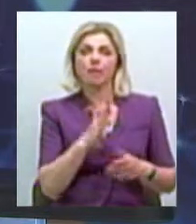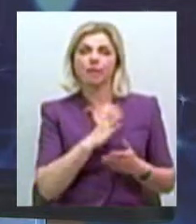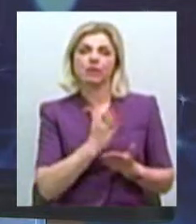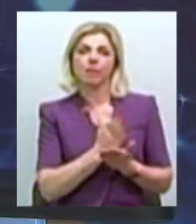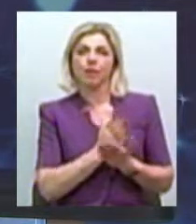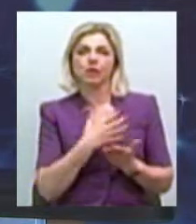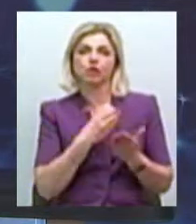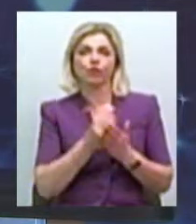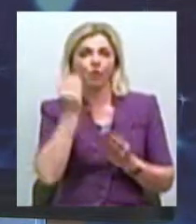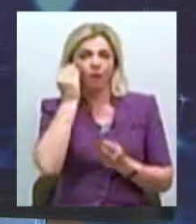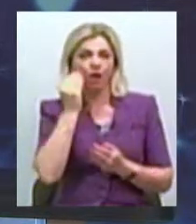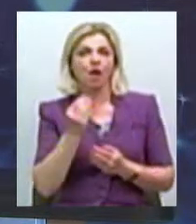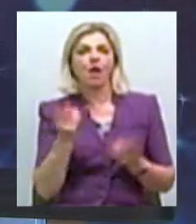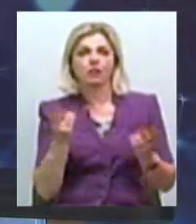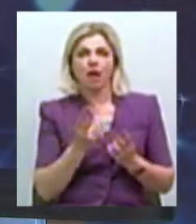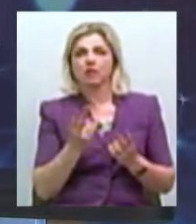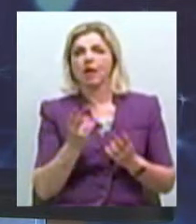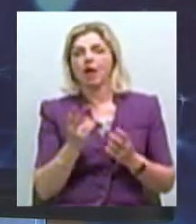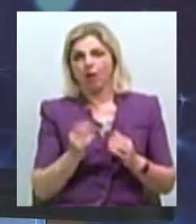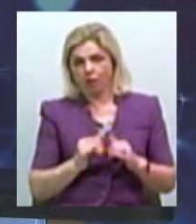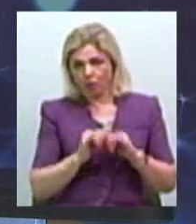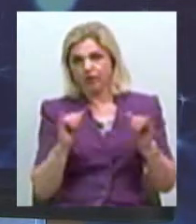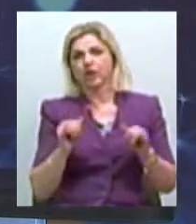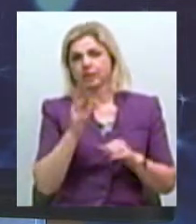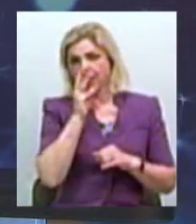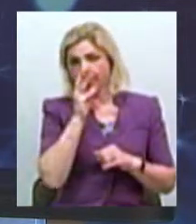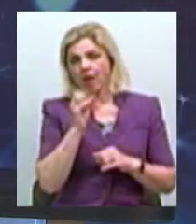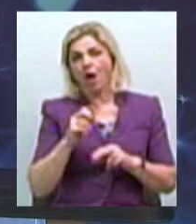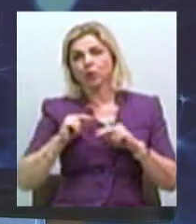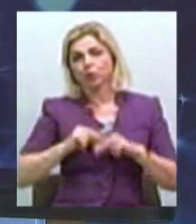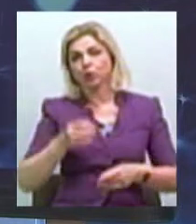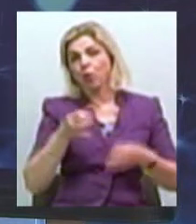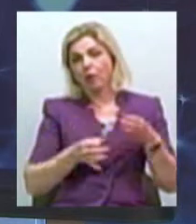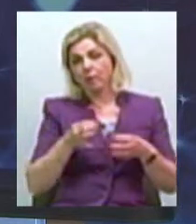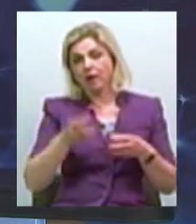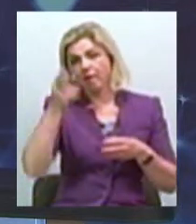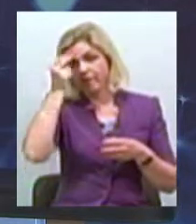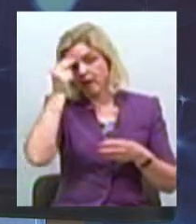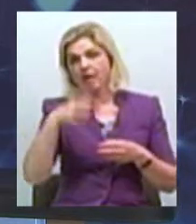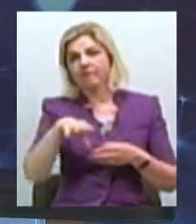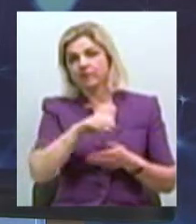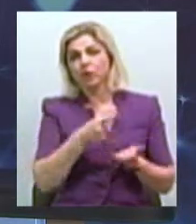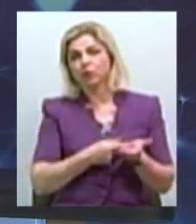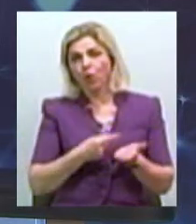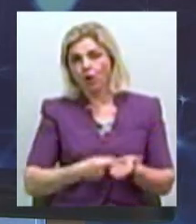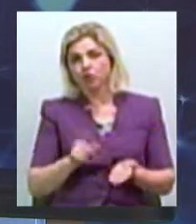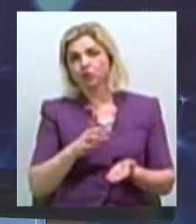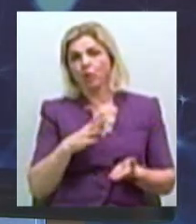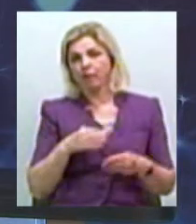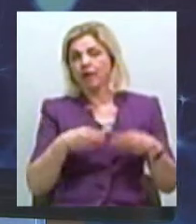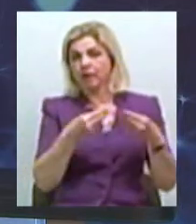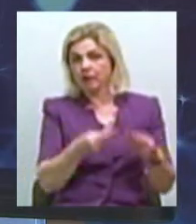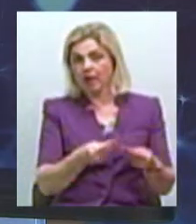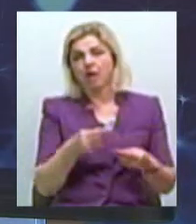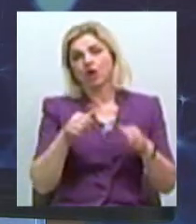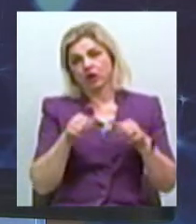вона вважала, що треба набільше підняти заробітну плату. Але трудовий арбітраж, враховуючи ті докази, які навели сторони, він